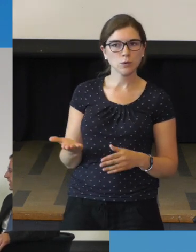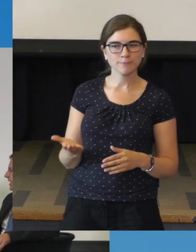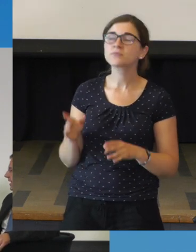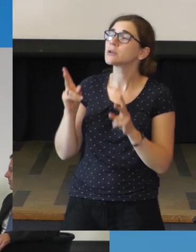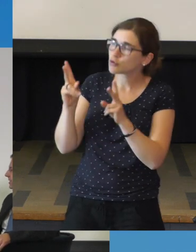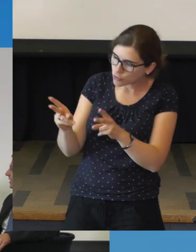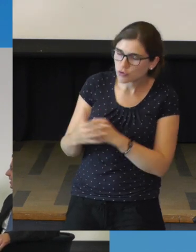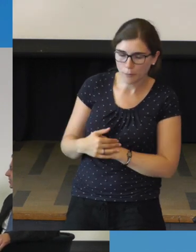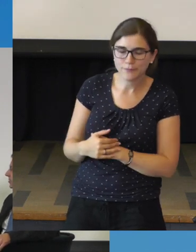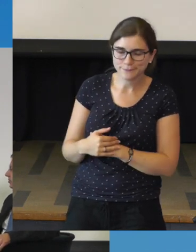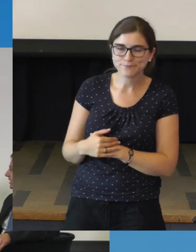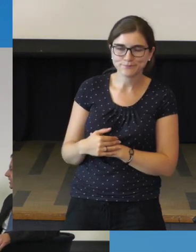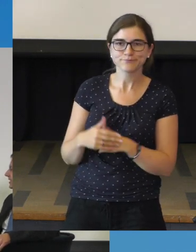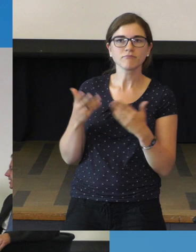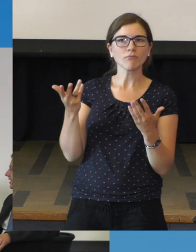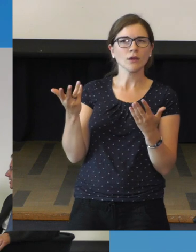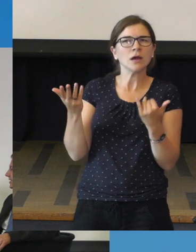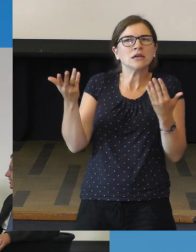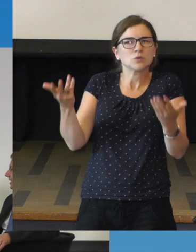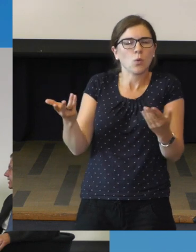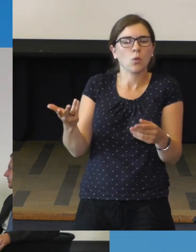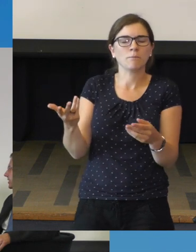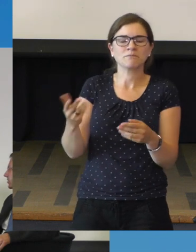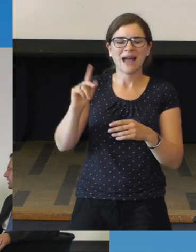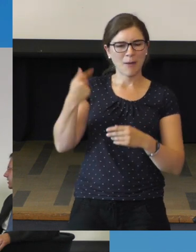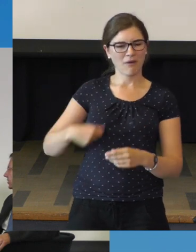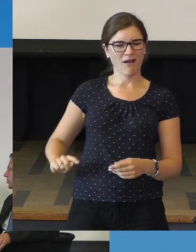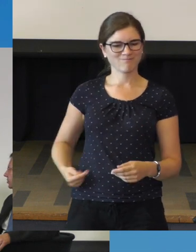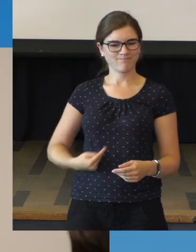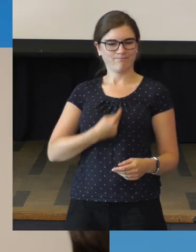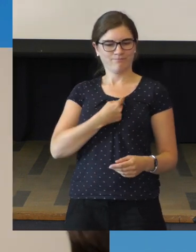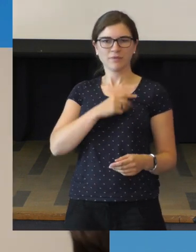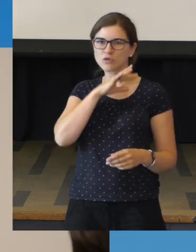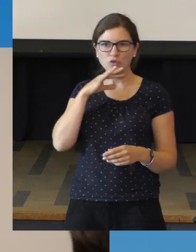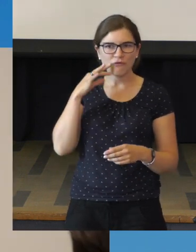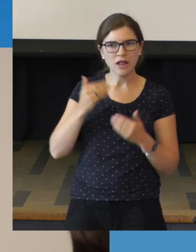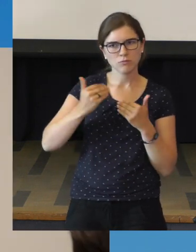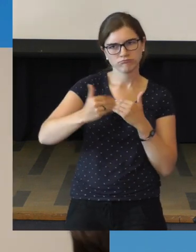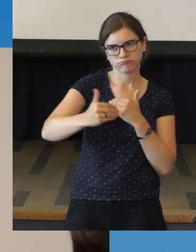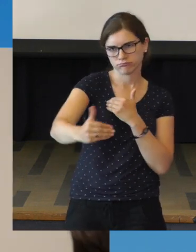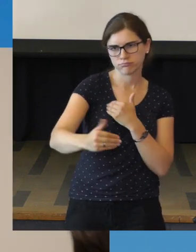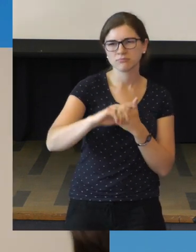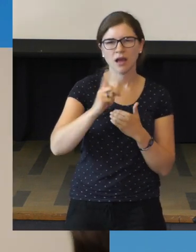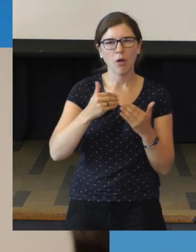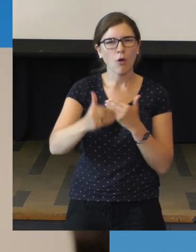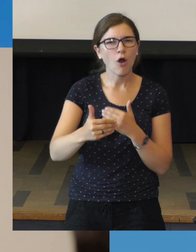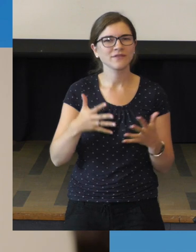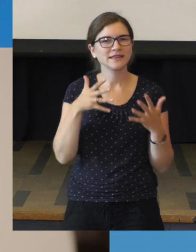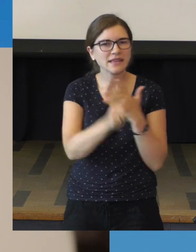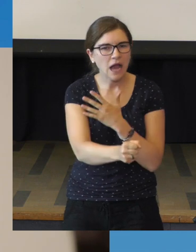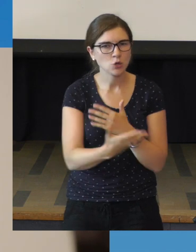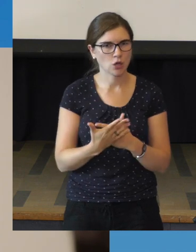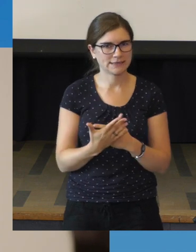Eingriffe. Aber es ist gar nicht mal so unbedingt die Zahl der Herzkathetereingriffe, die so extrem hoch ist, sondern es sind häufig auch eben die diagnostischen Katheter,